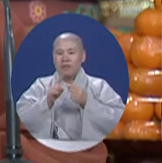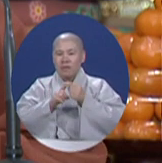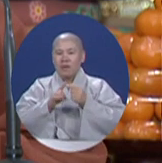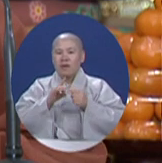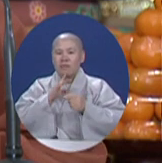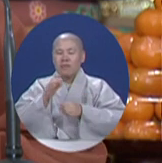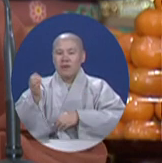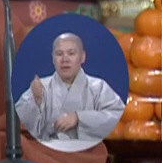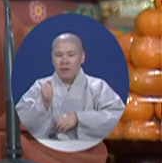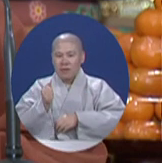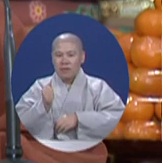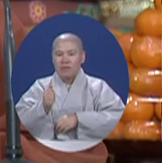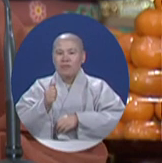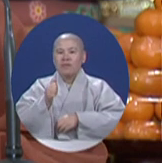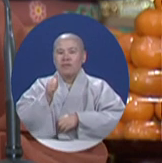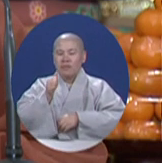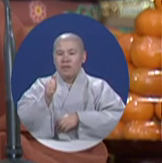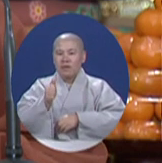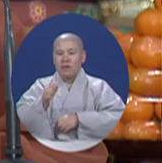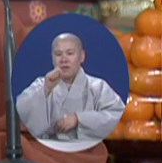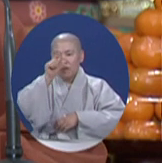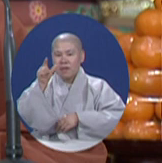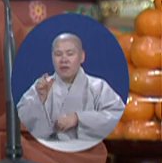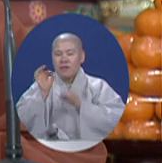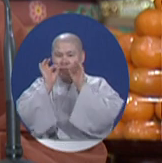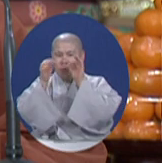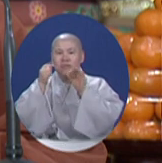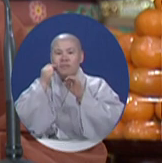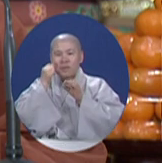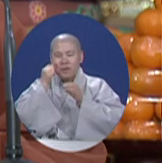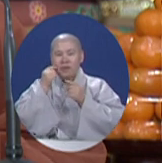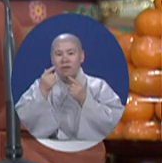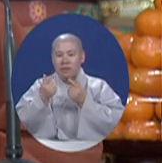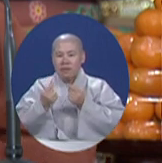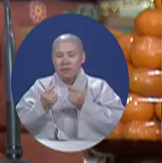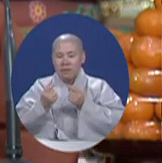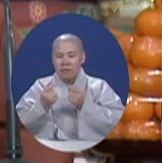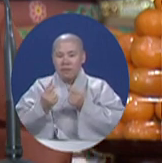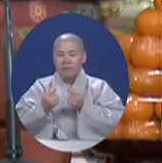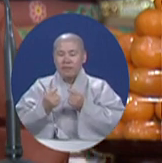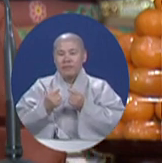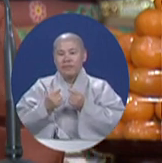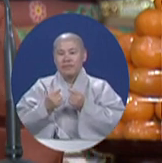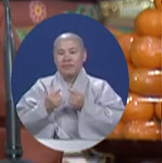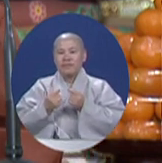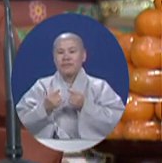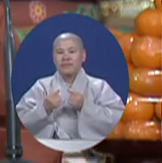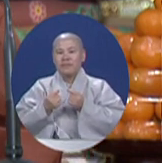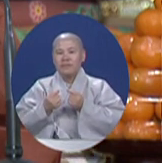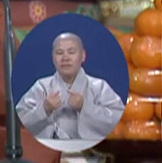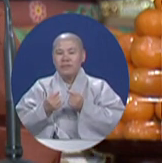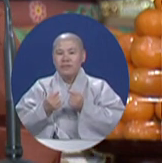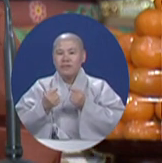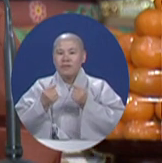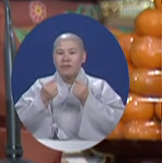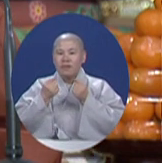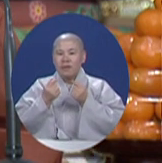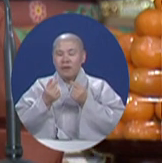손가락만 가지고 주장을 하지 달을 못 보는 거와 갖는 거거든요. 갖는 거. 그게